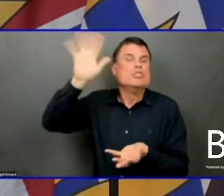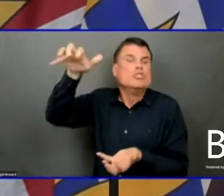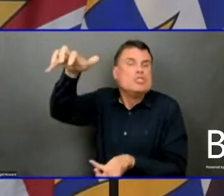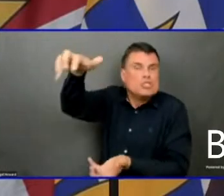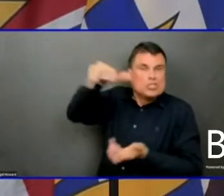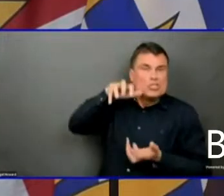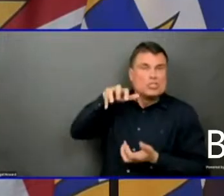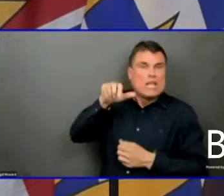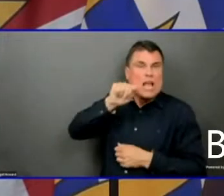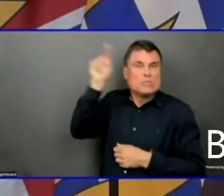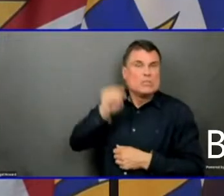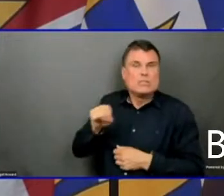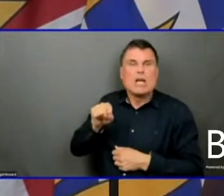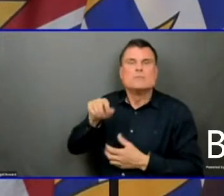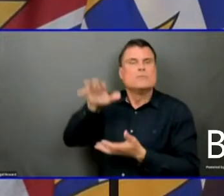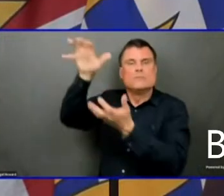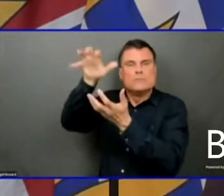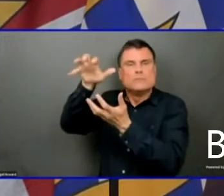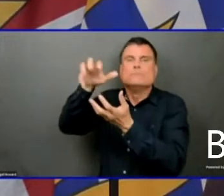更多。